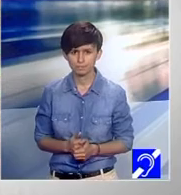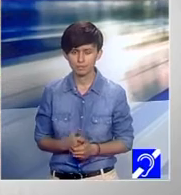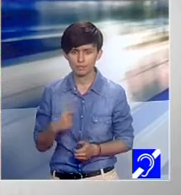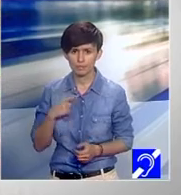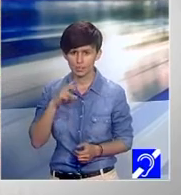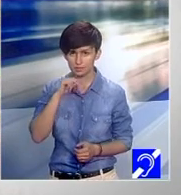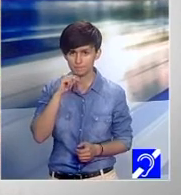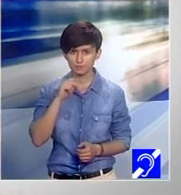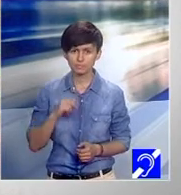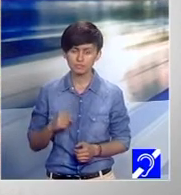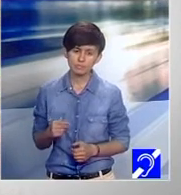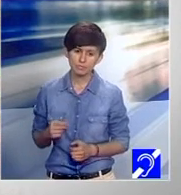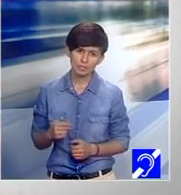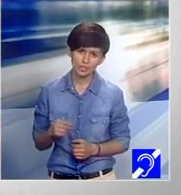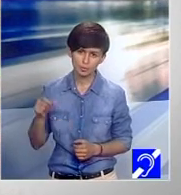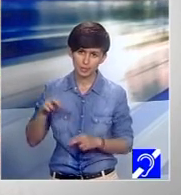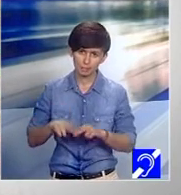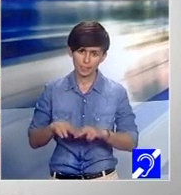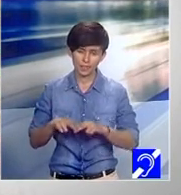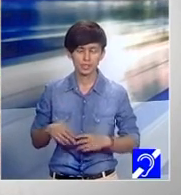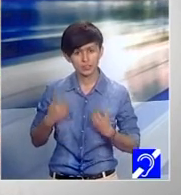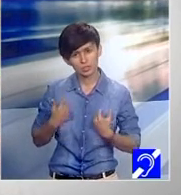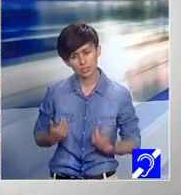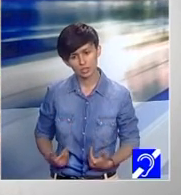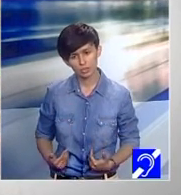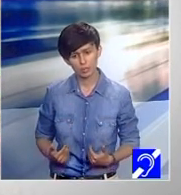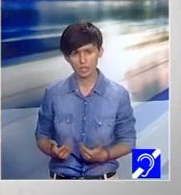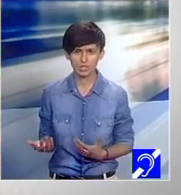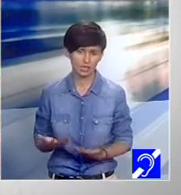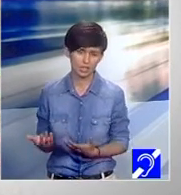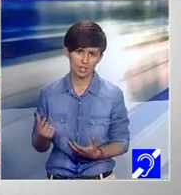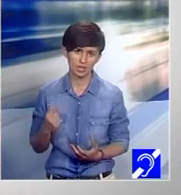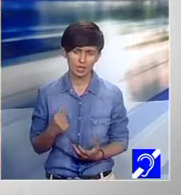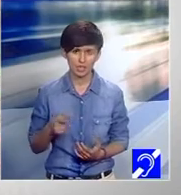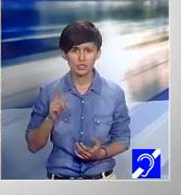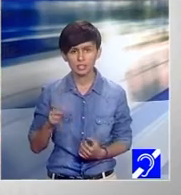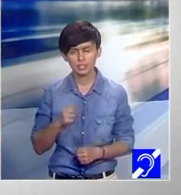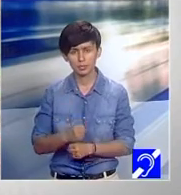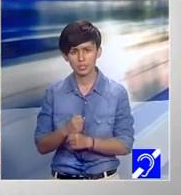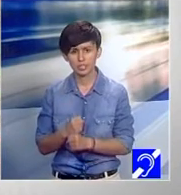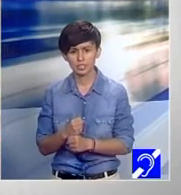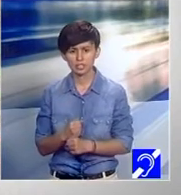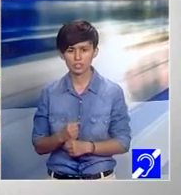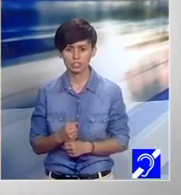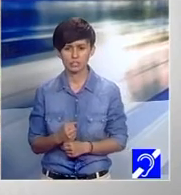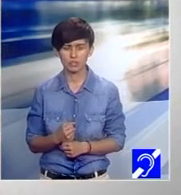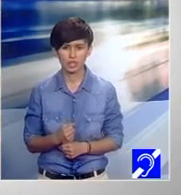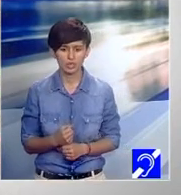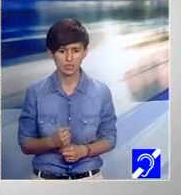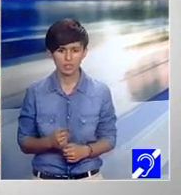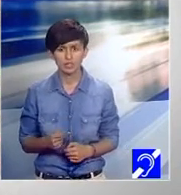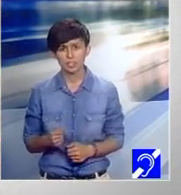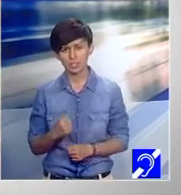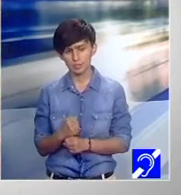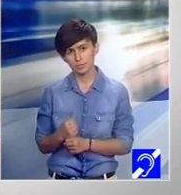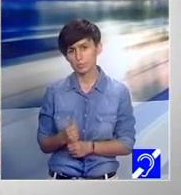vorba și de resursa umană. Este vorba de resursa umană care trebuie să-și facă, toată lumea are pretenția de la noi să ne facem treaba